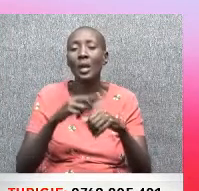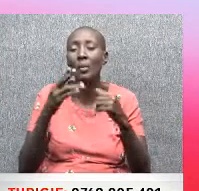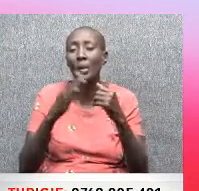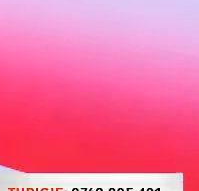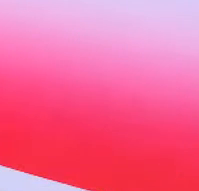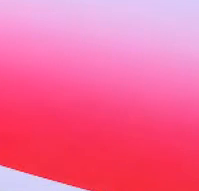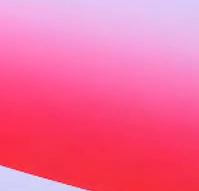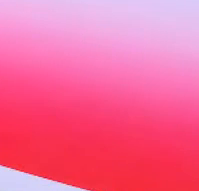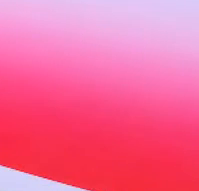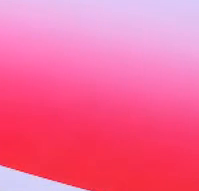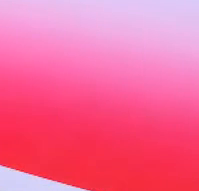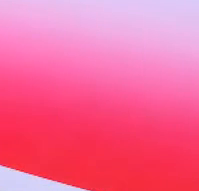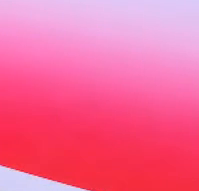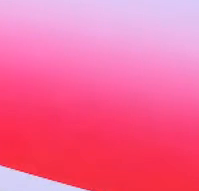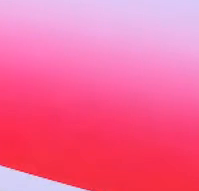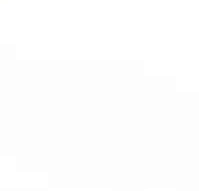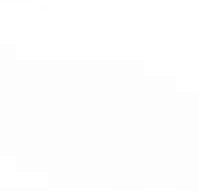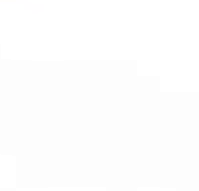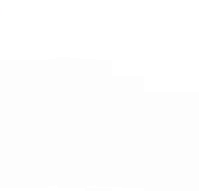mbali.